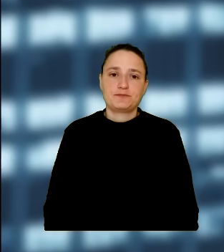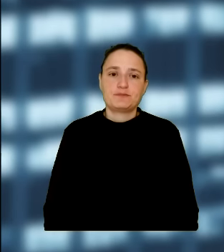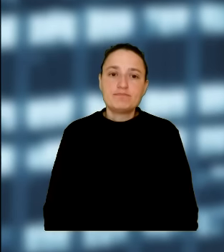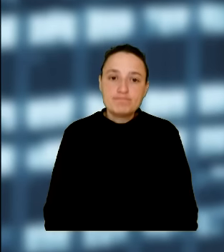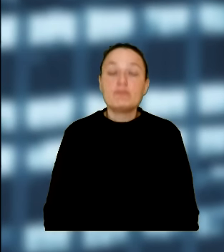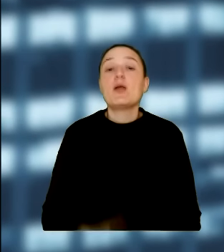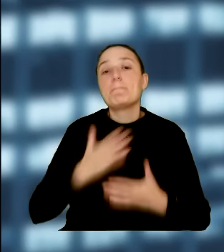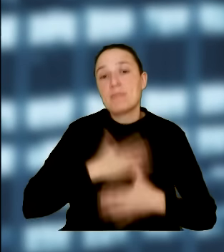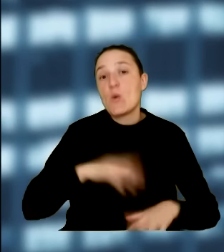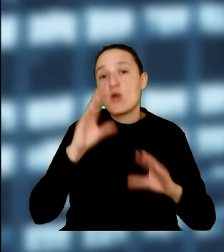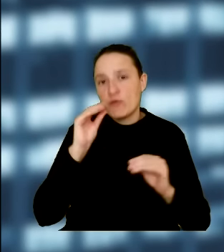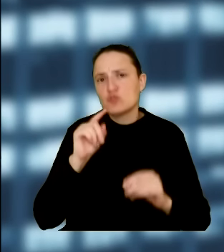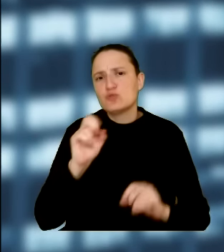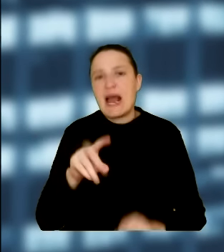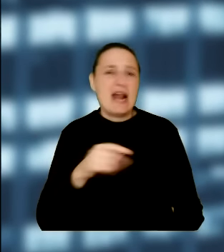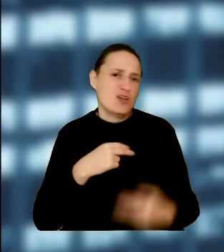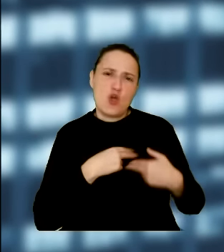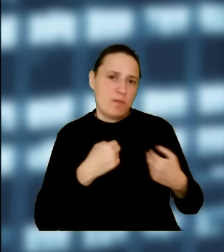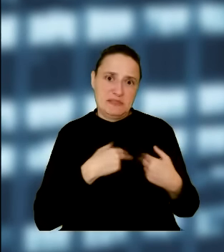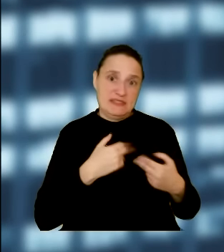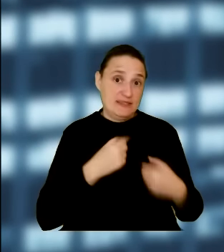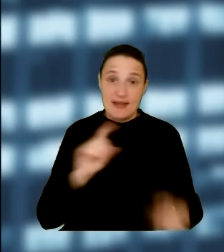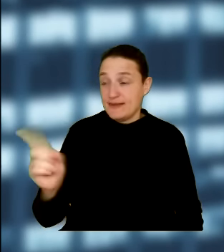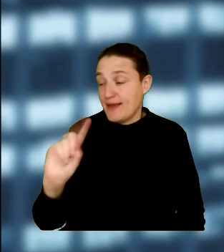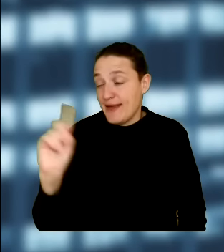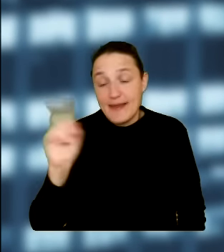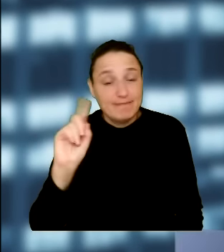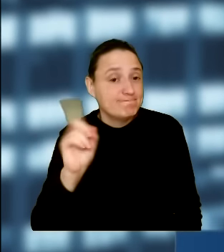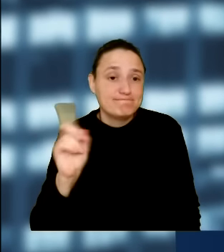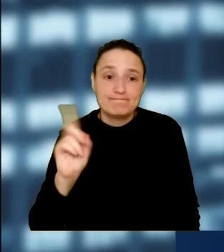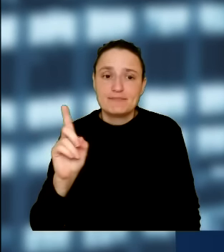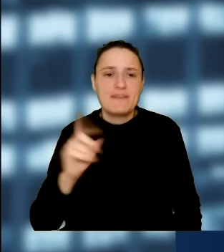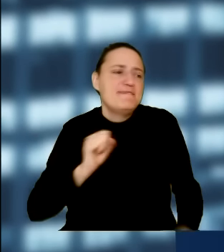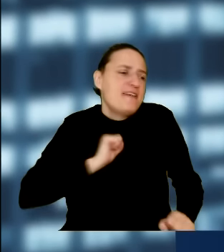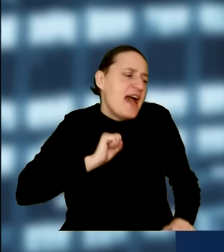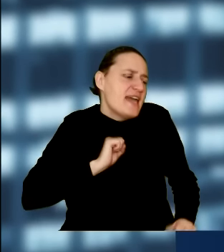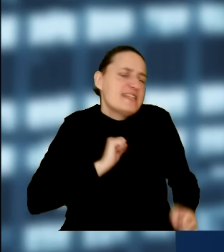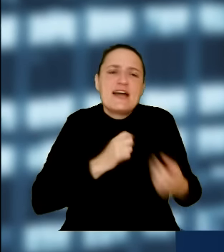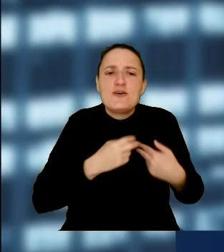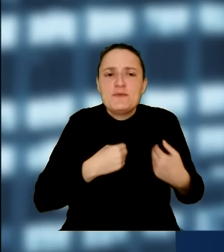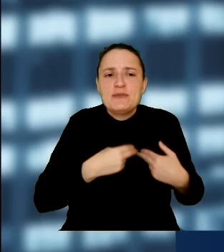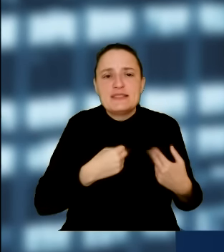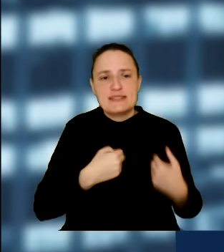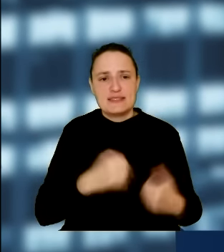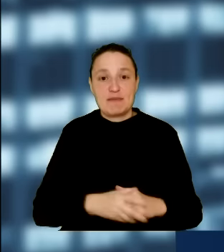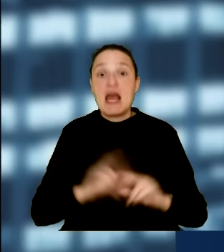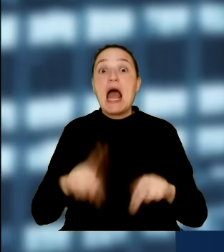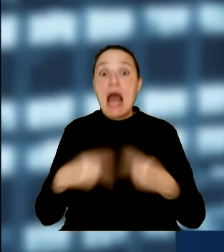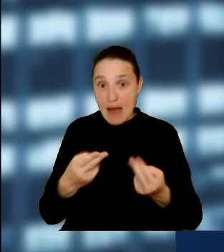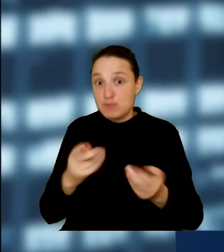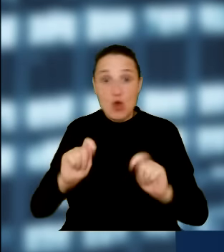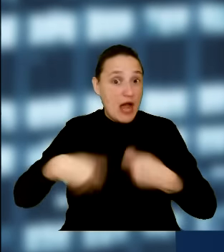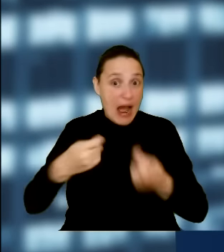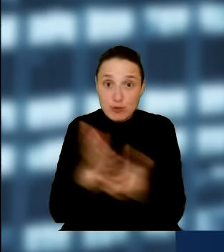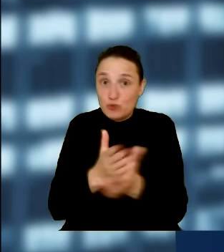Agato. Ale z tą komisją to tak nie będzie, jak pani mówiła. Nie, no przecież to jest taka fajna komisja, że tam już tak. Raport to już w ogóle jest napisany, umówmy